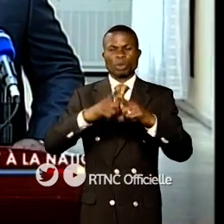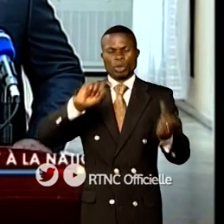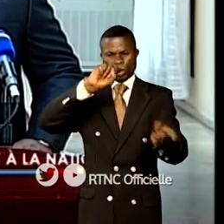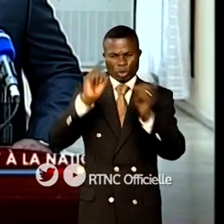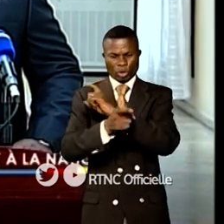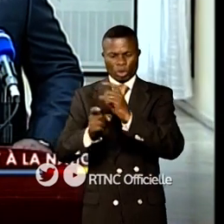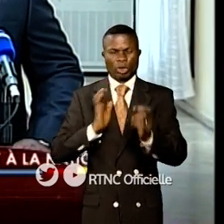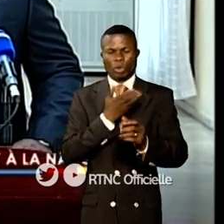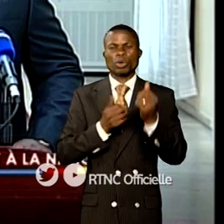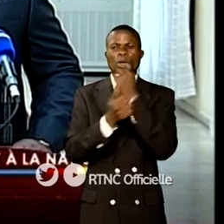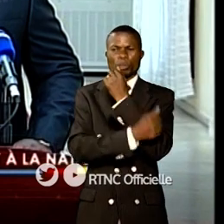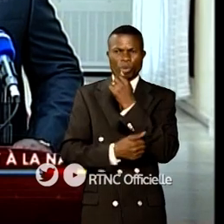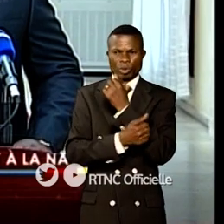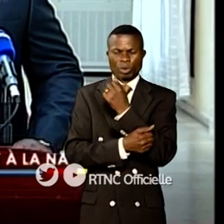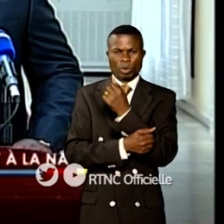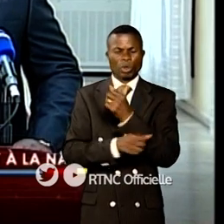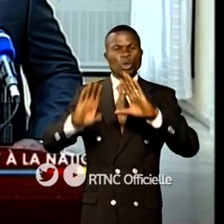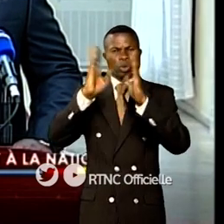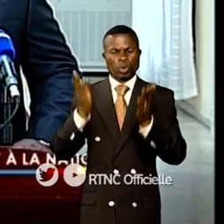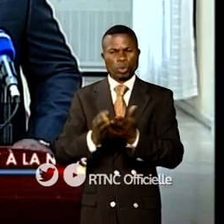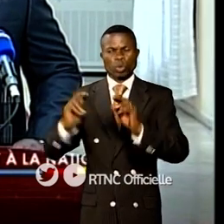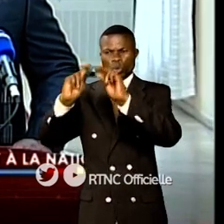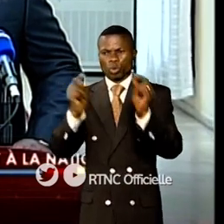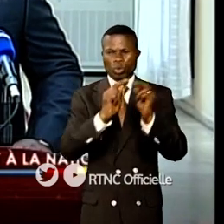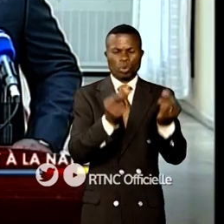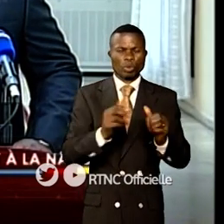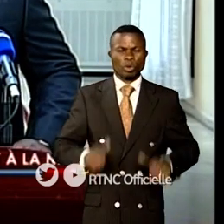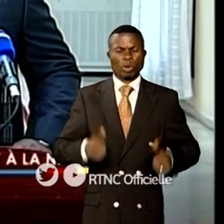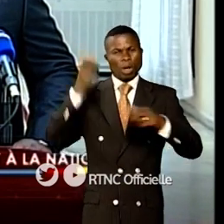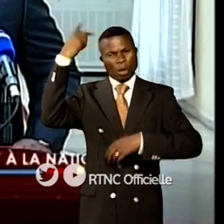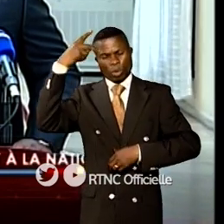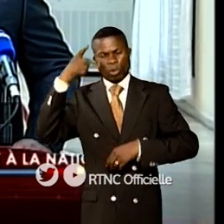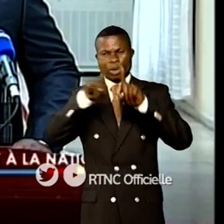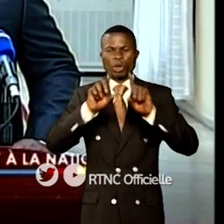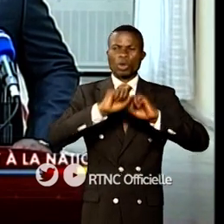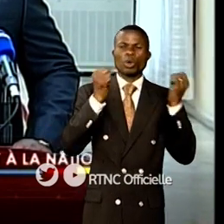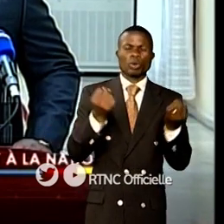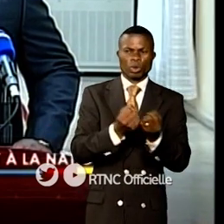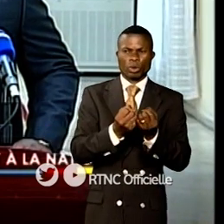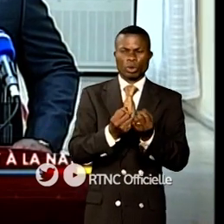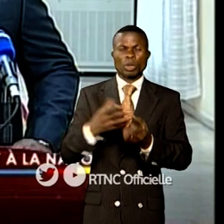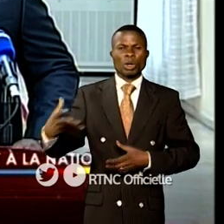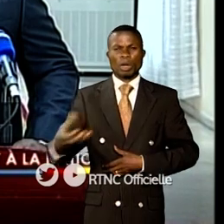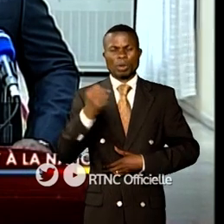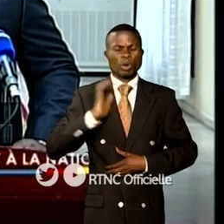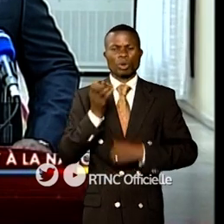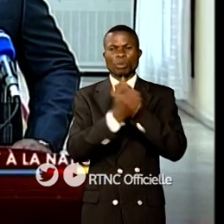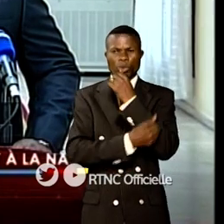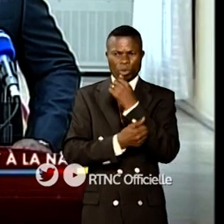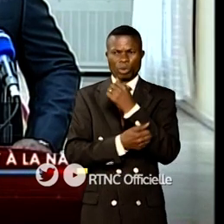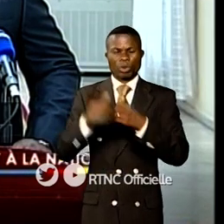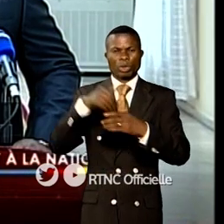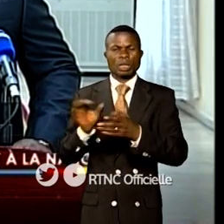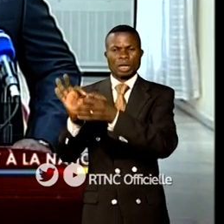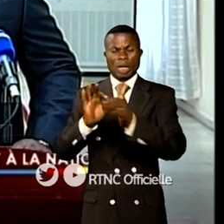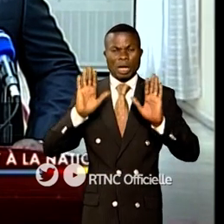refondation du pays par l'ensemble des forces vives, politiques et sociales que compte notre pays au sein d'une